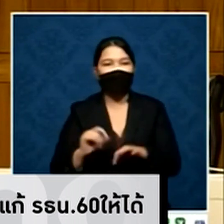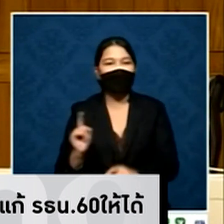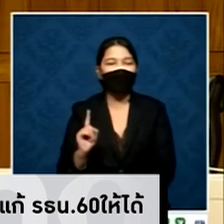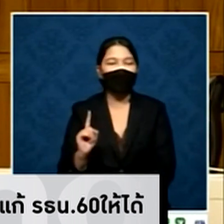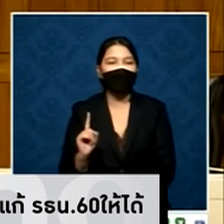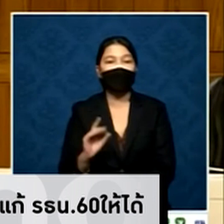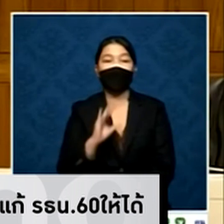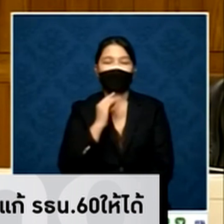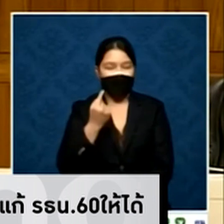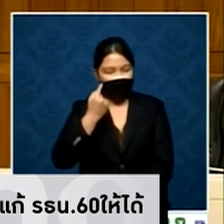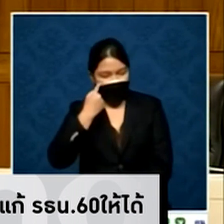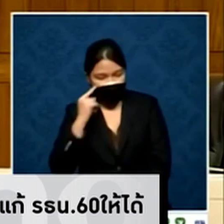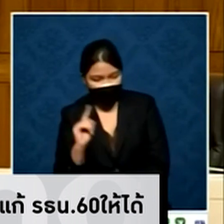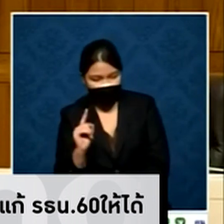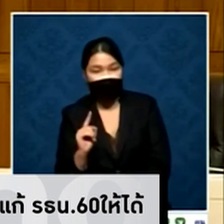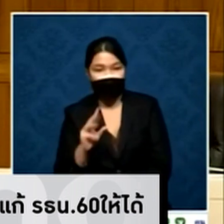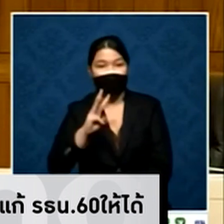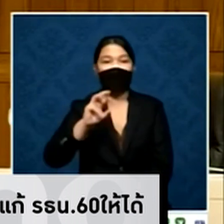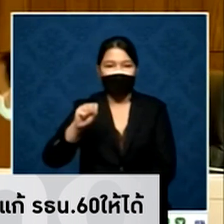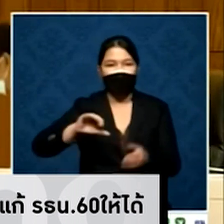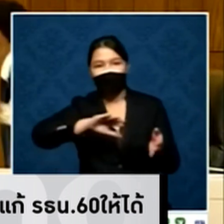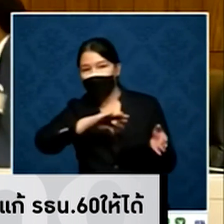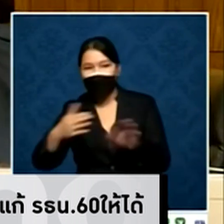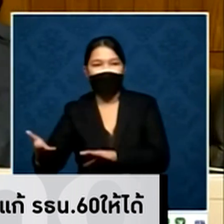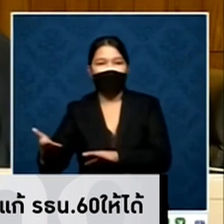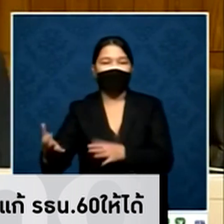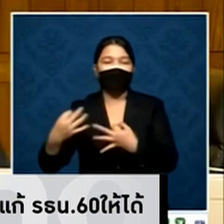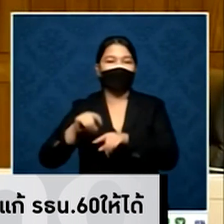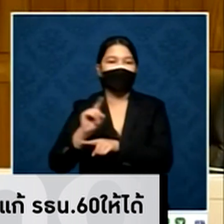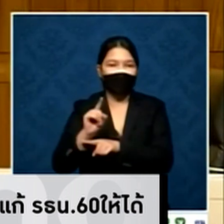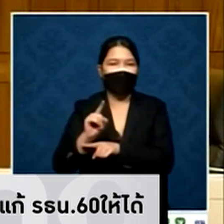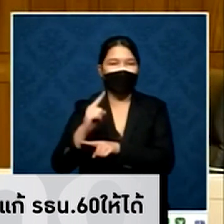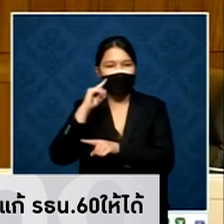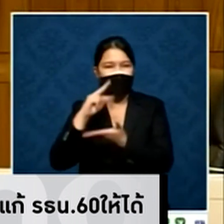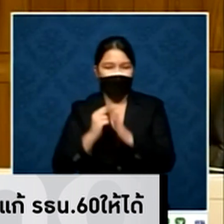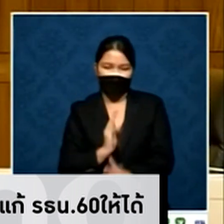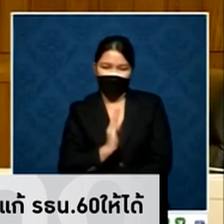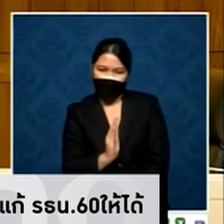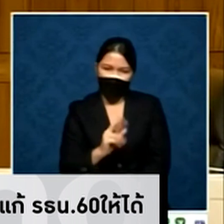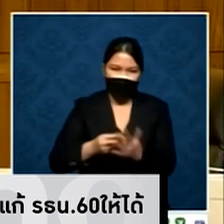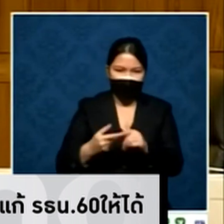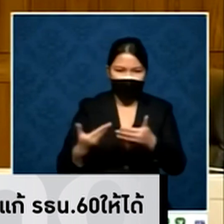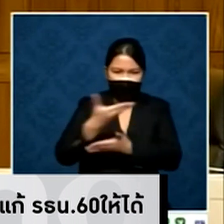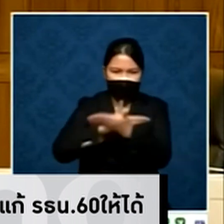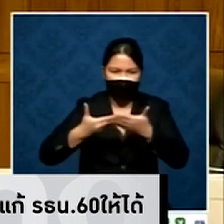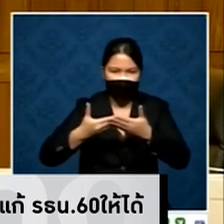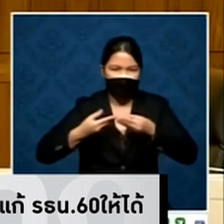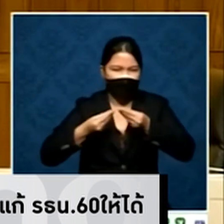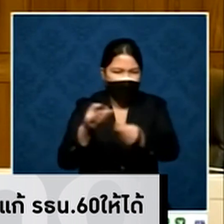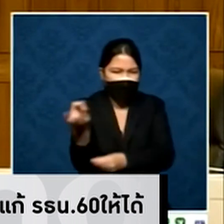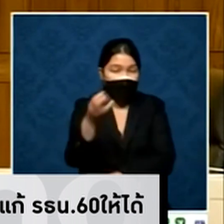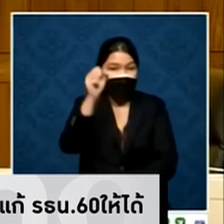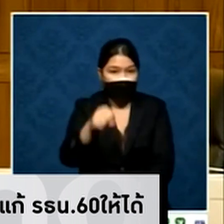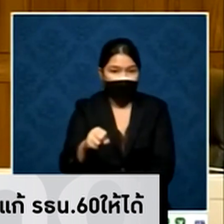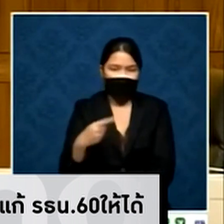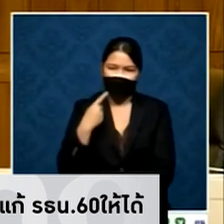หมายที่ดีมากๆหรอกกันสำหรับการเดินหน้าสำหรับบ้านเมืองนี้นะที่คนรุ่นใหม่ๆมีความรู้สึกว่าเฮ้ยมันต้องเอาหลัก